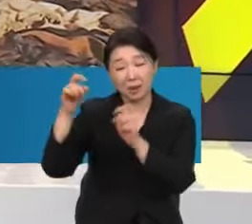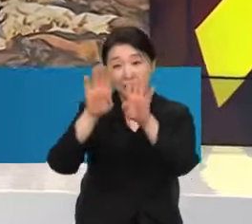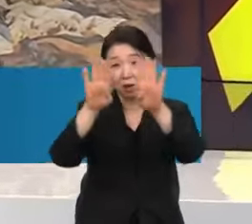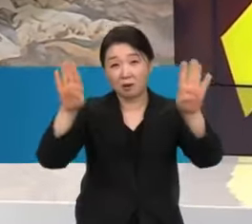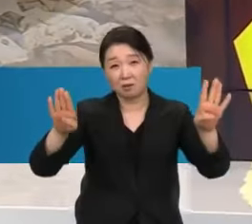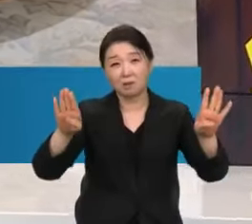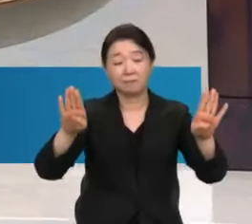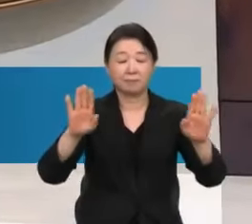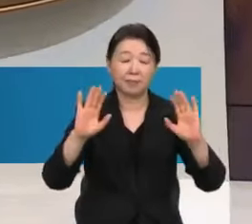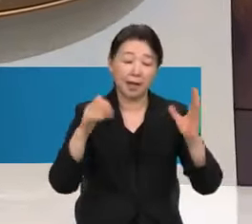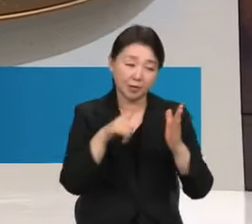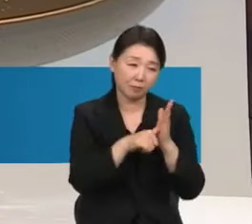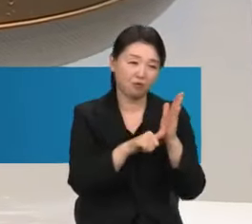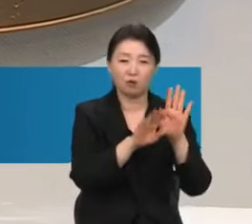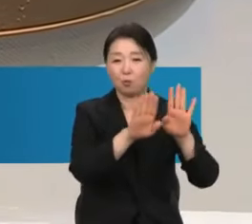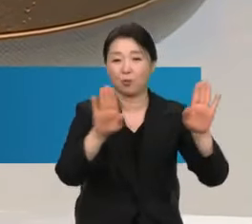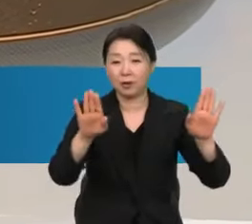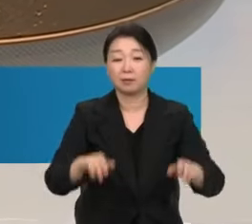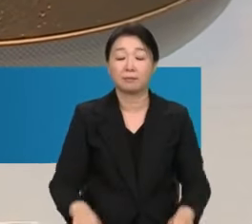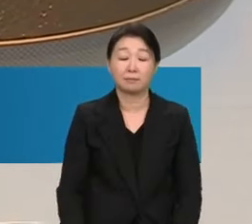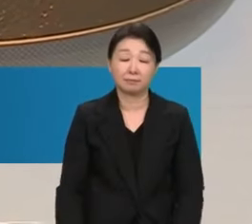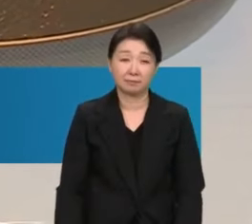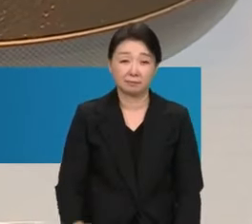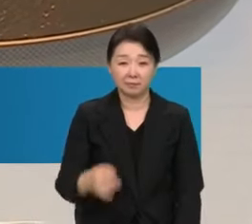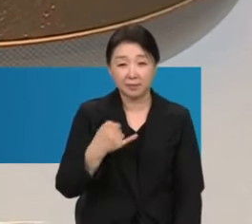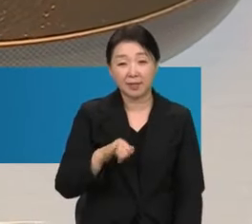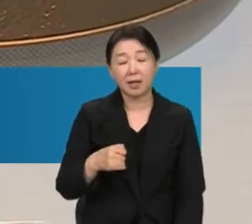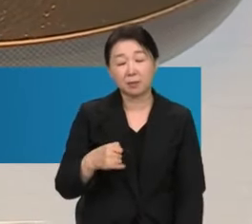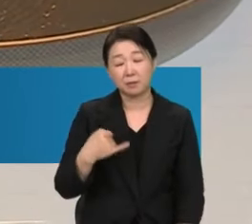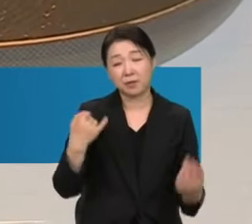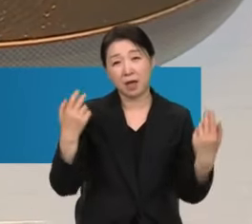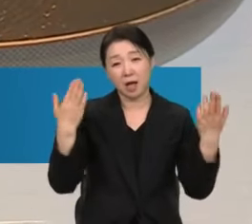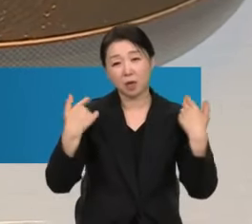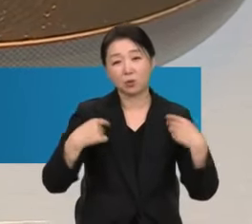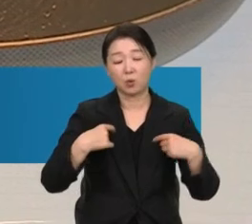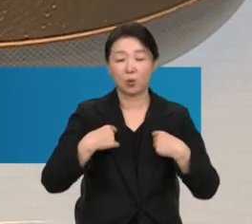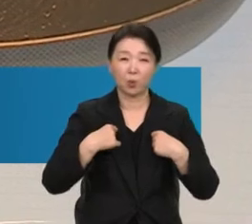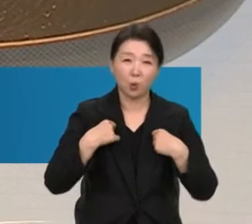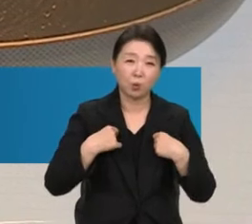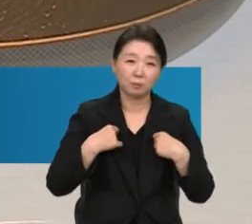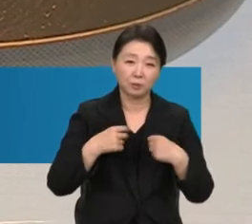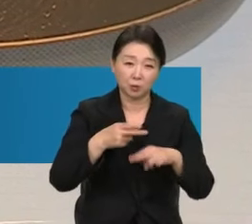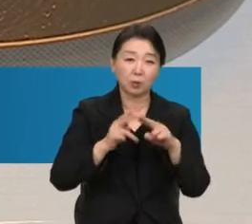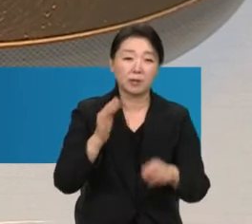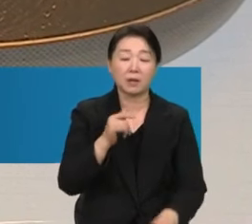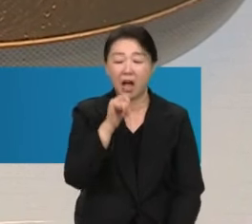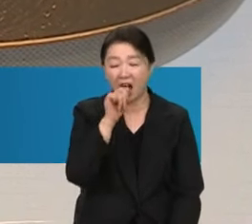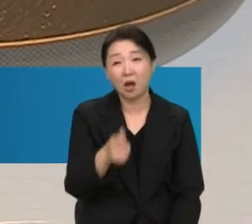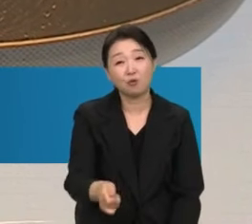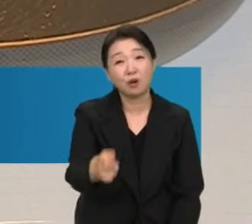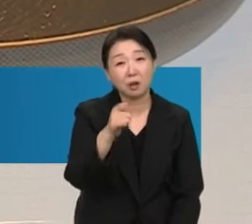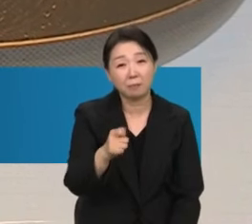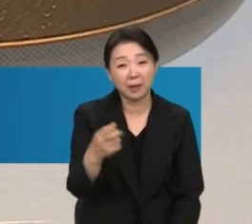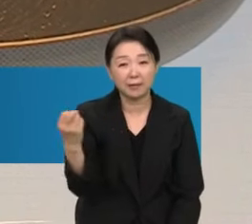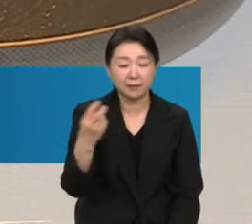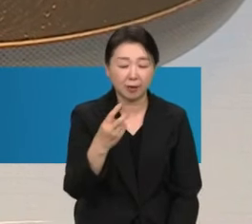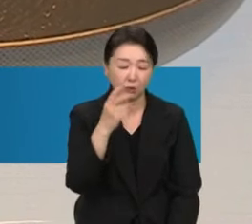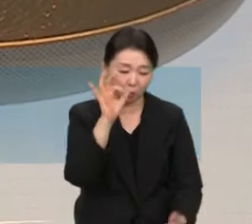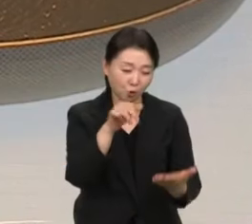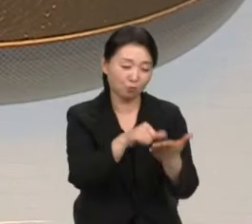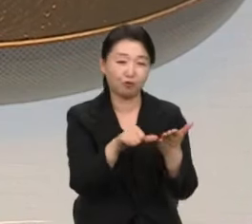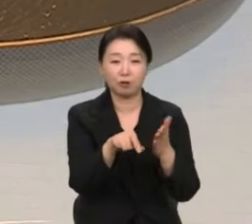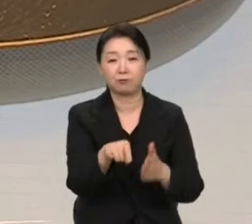유품이 공개됐습니다. 딸이 입던 교복, 요리사가 되겠다던 아들의 프라이팬, 가족들이 수시로 꺼내보던